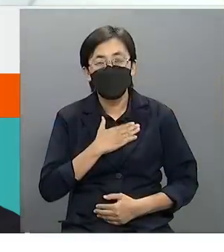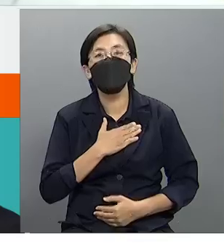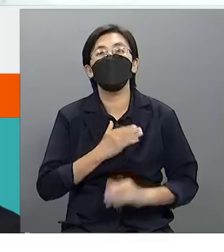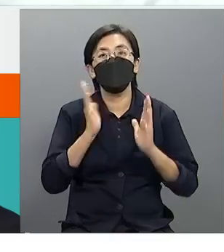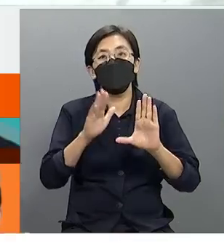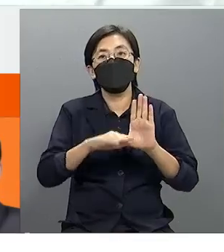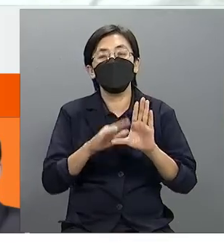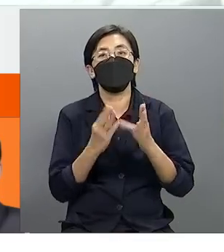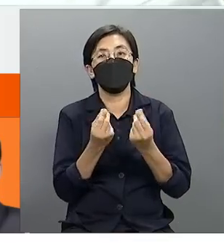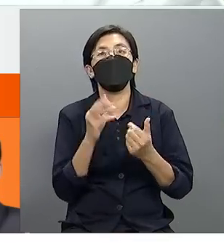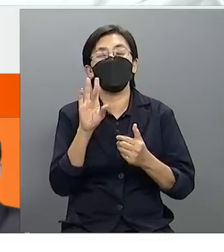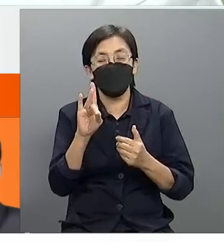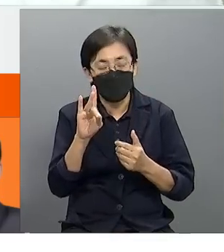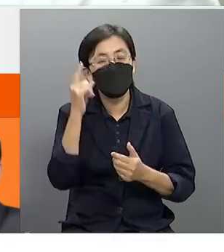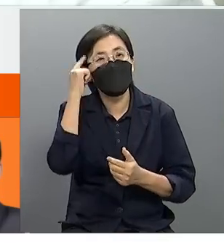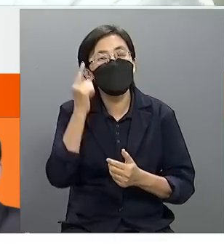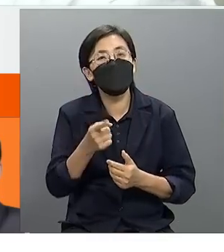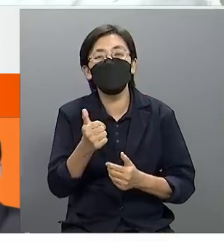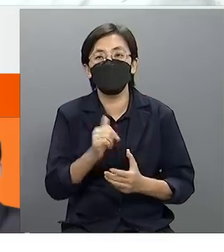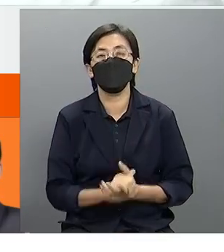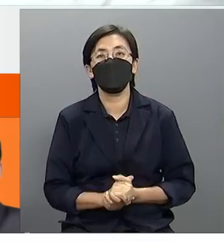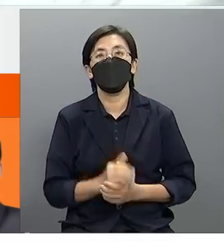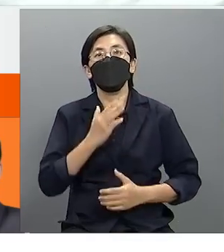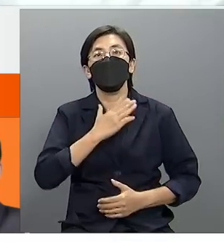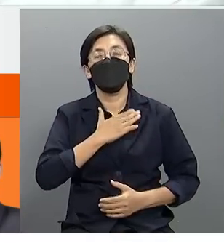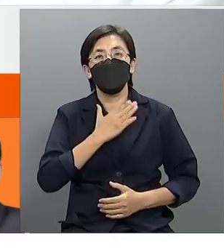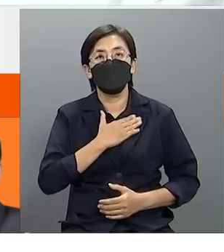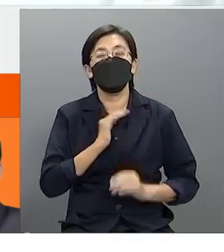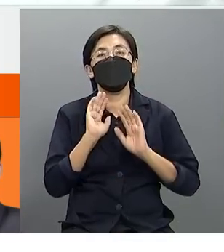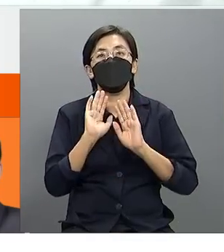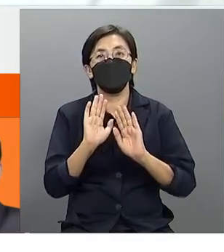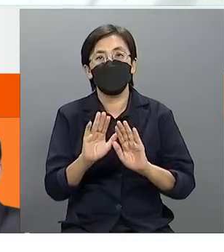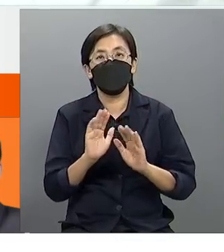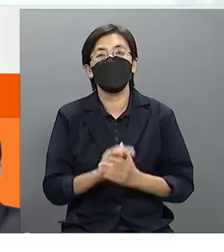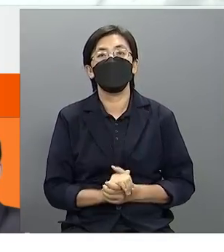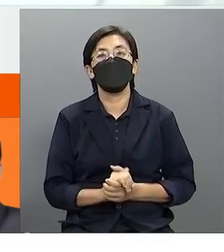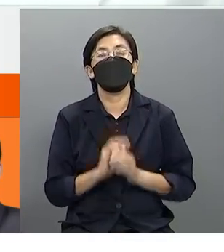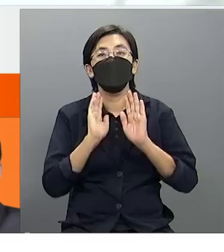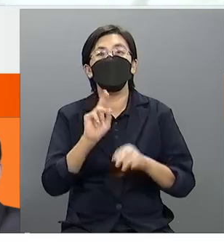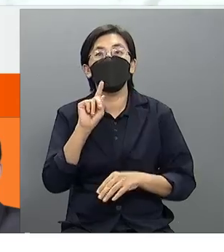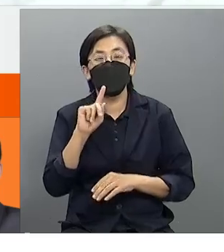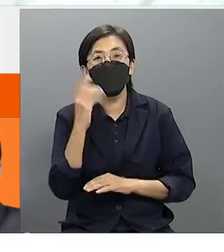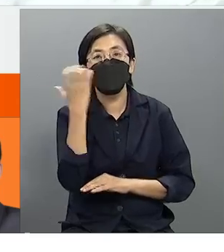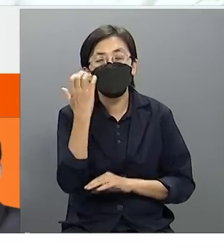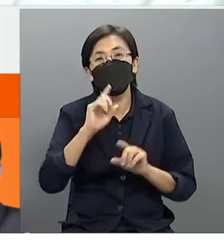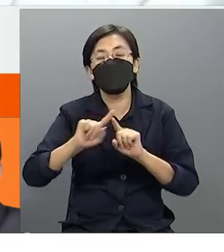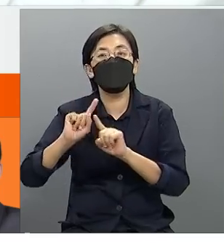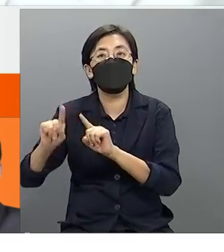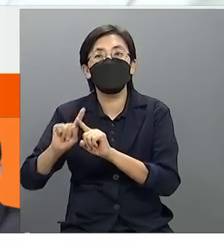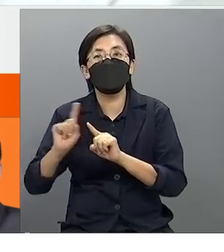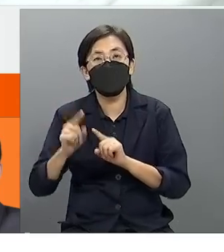ากทีวีอยู่ผมก็ฝากสื่อมวลชนไปถึงพี่น้องประชาช